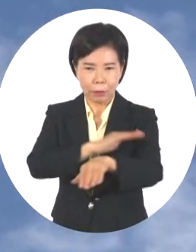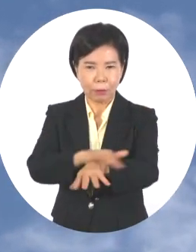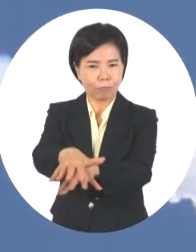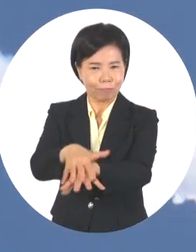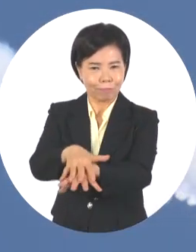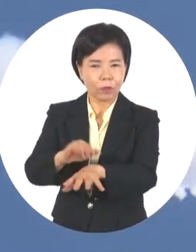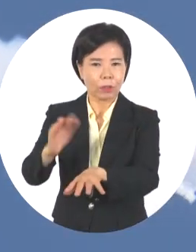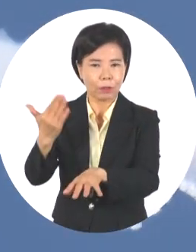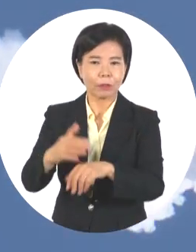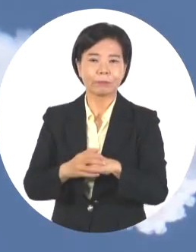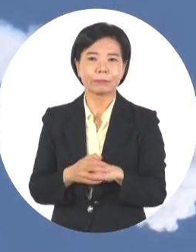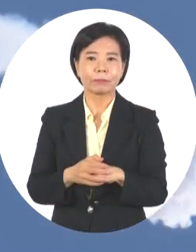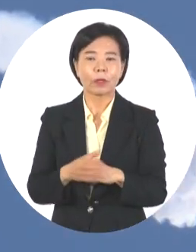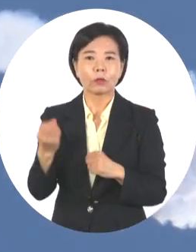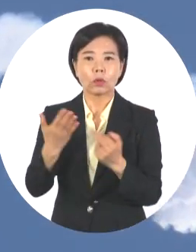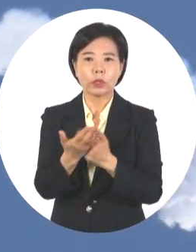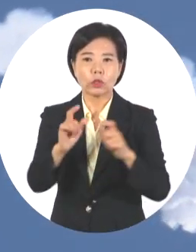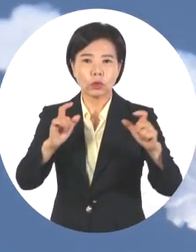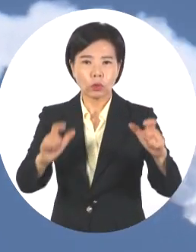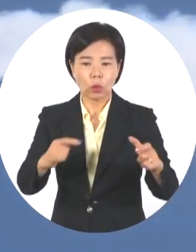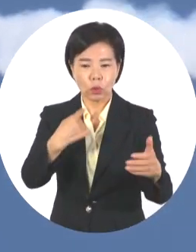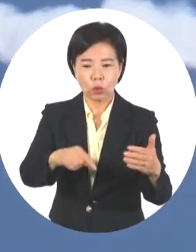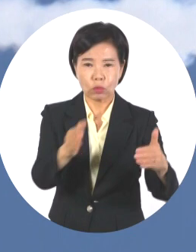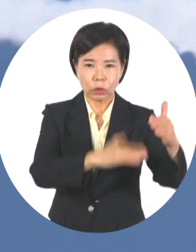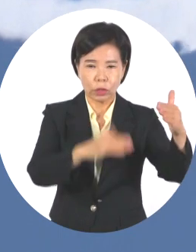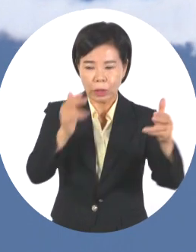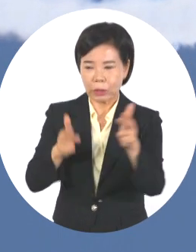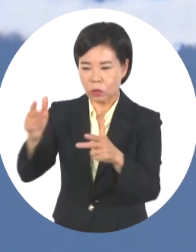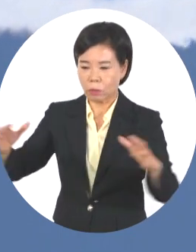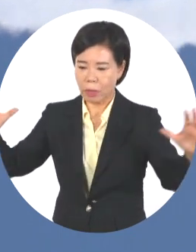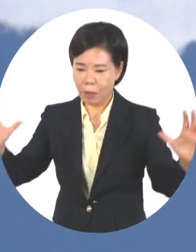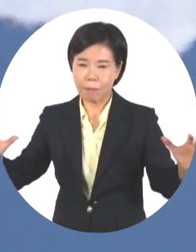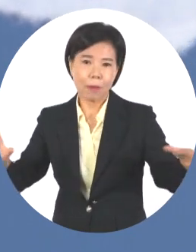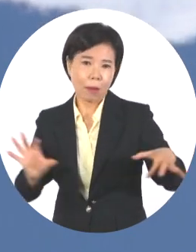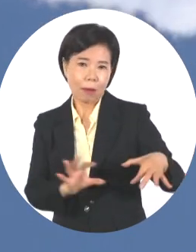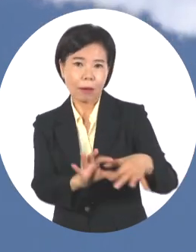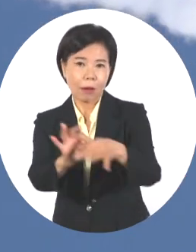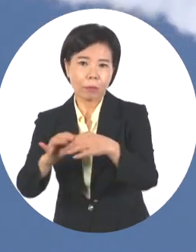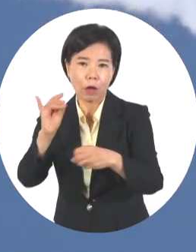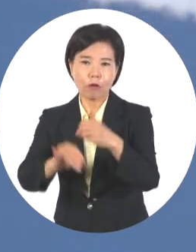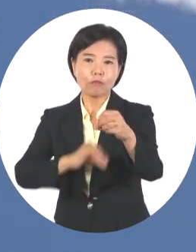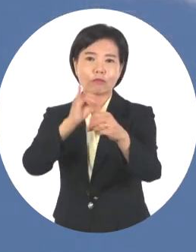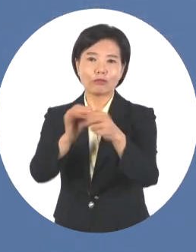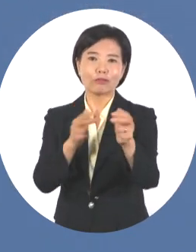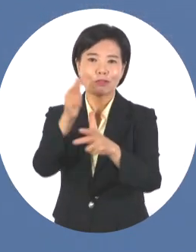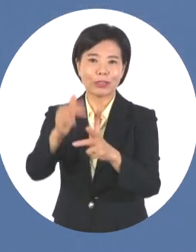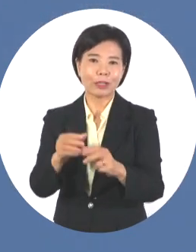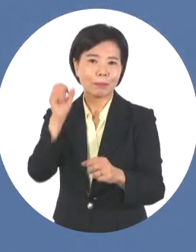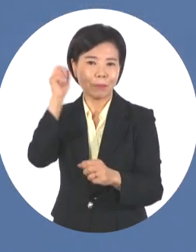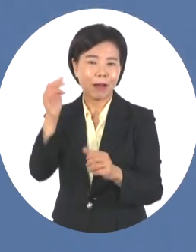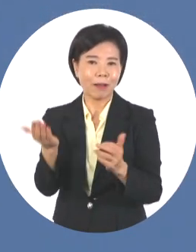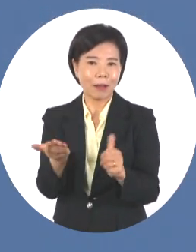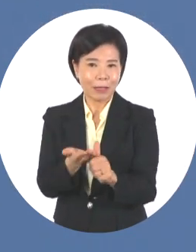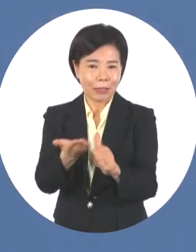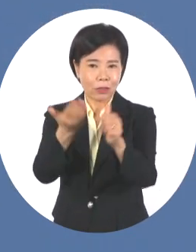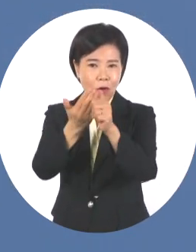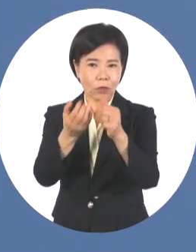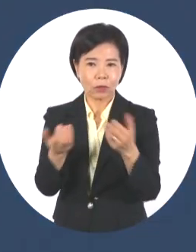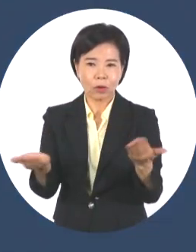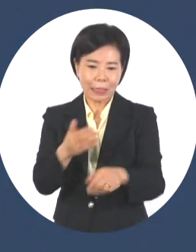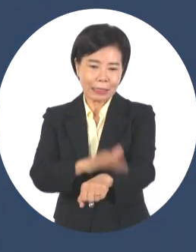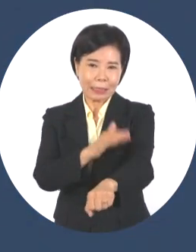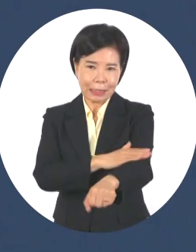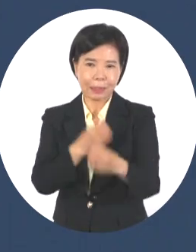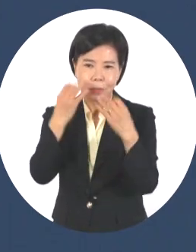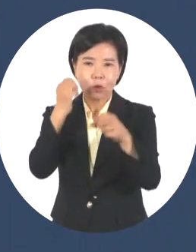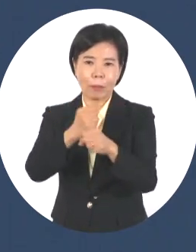계획입니다. 제주도는 교육기관과 기업 간 협력을 통해 우주산업 인재의 양성과 일자리, 창출을